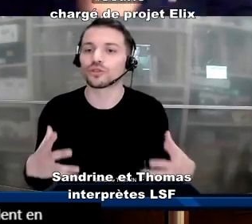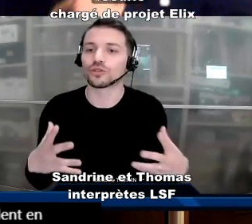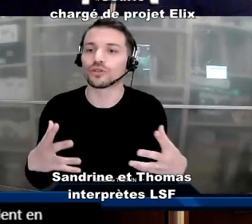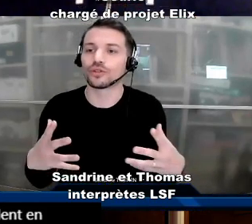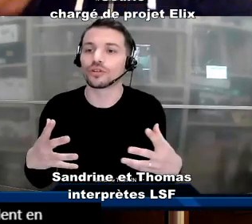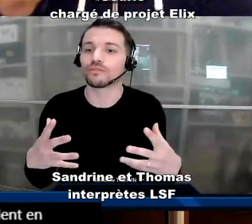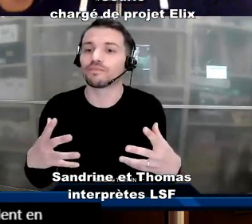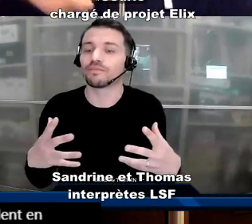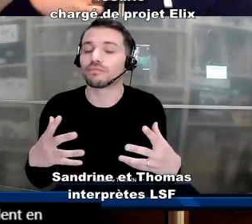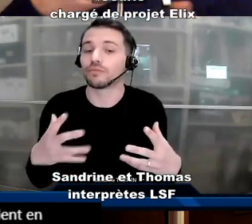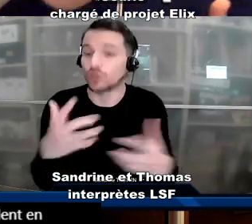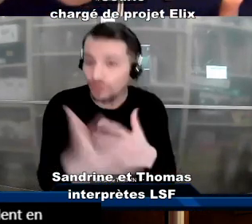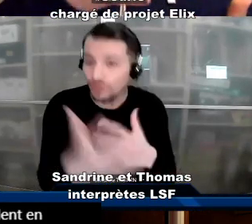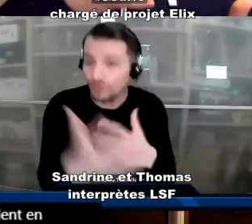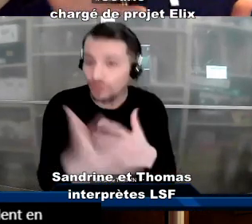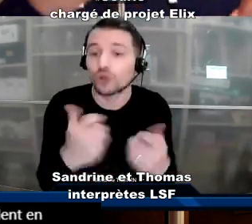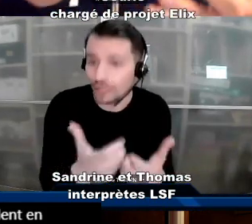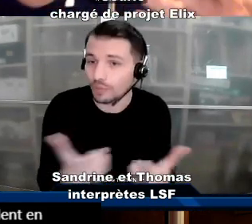besoin